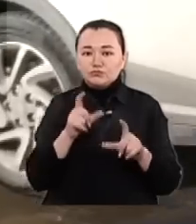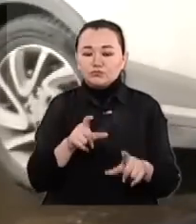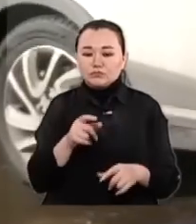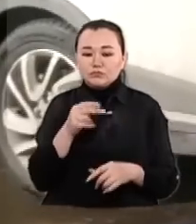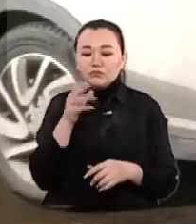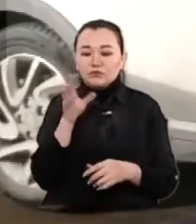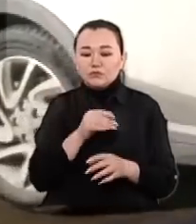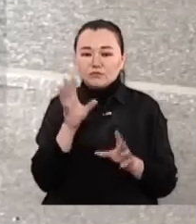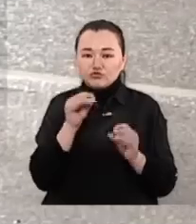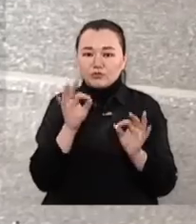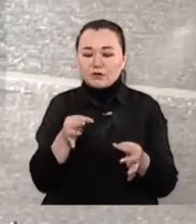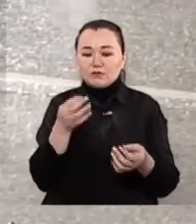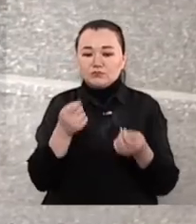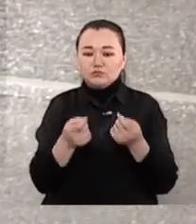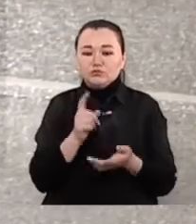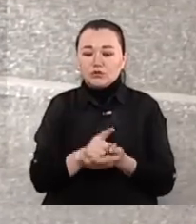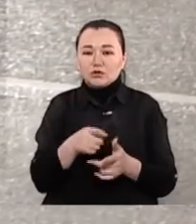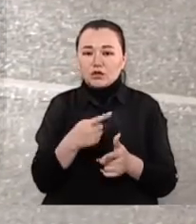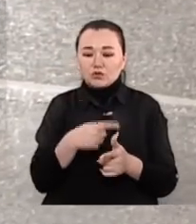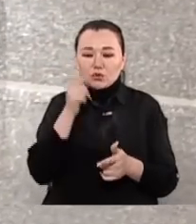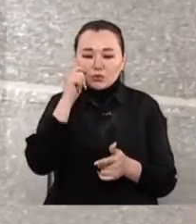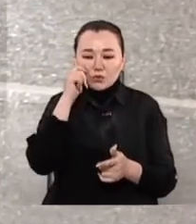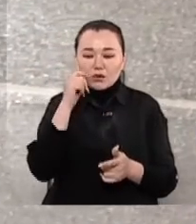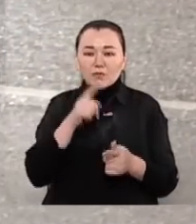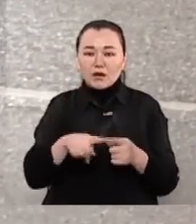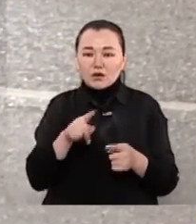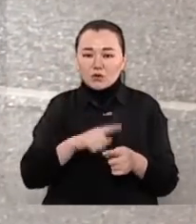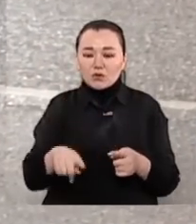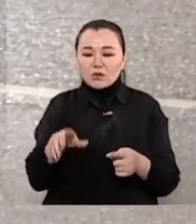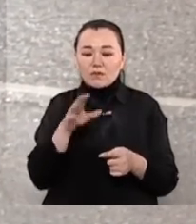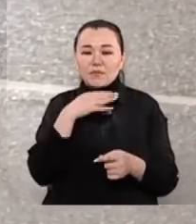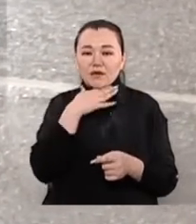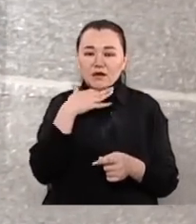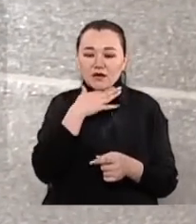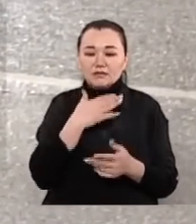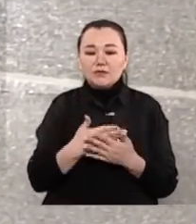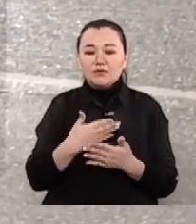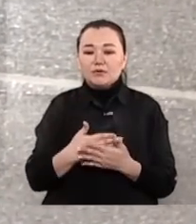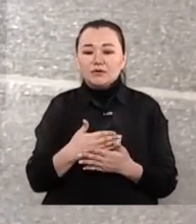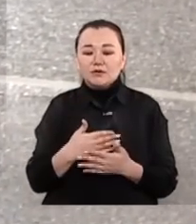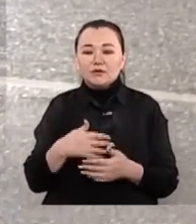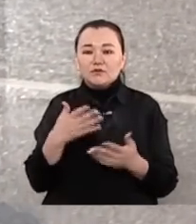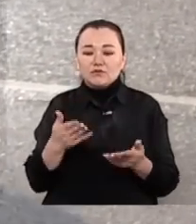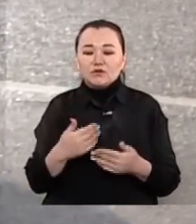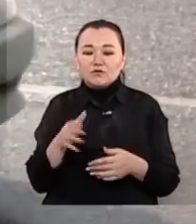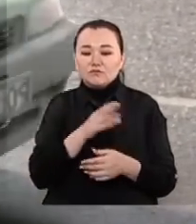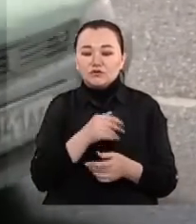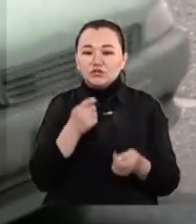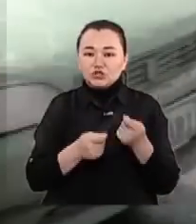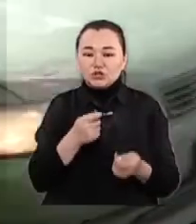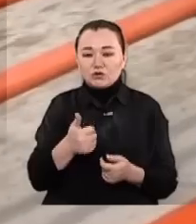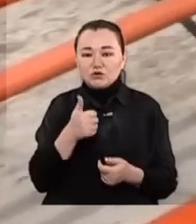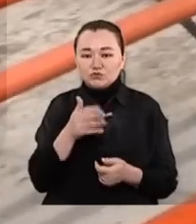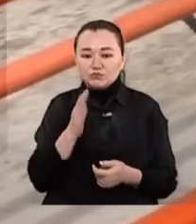Азықтың бәрі дұр арзандаған дұрыс қой. Картошка, жуан там, морковь, мясо, например. Вот. Солар арзандаса